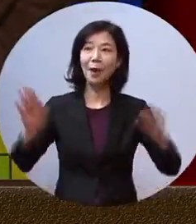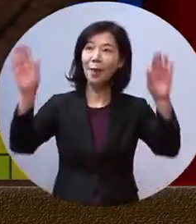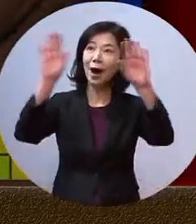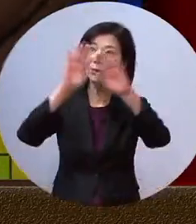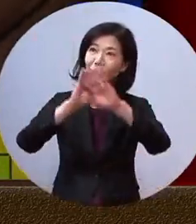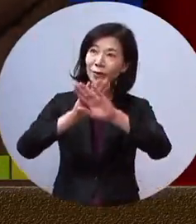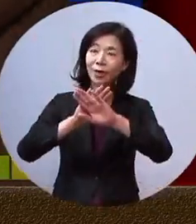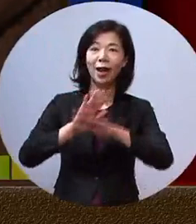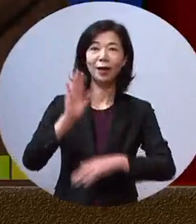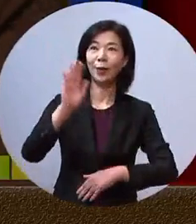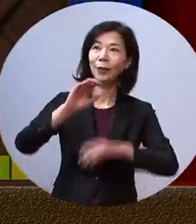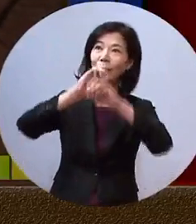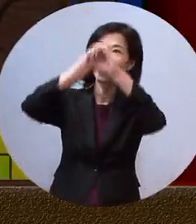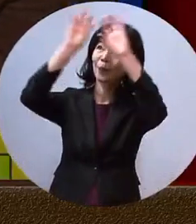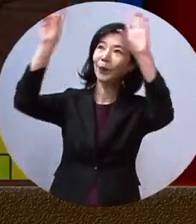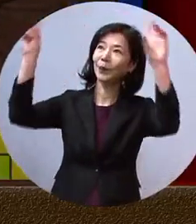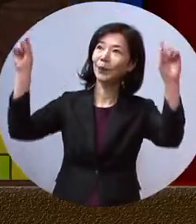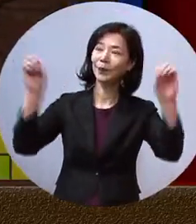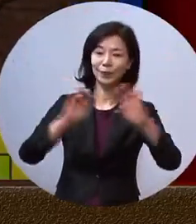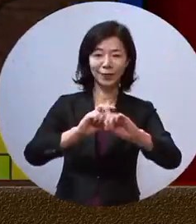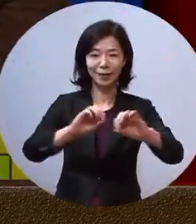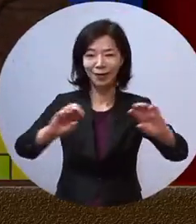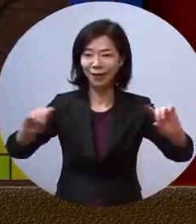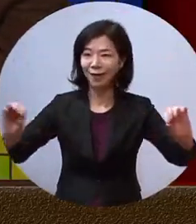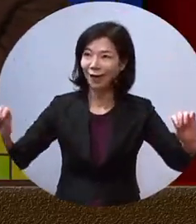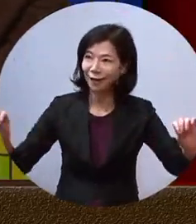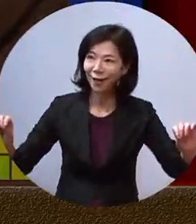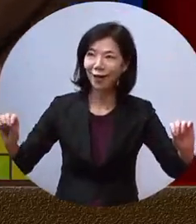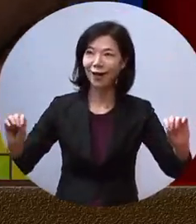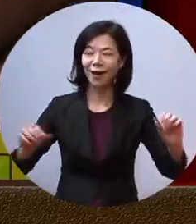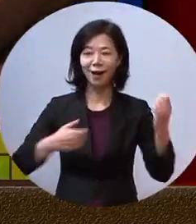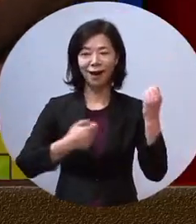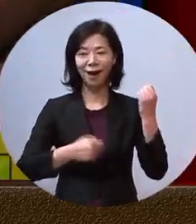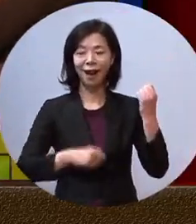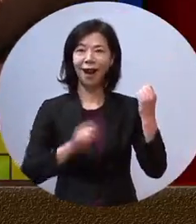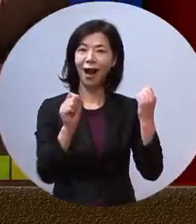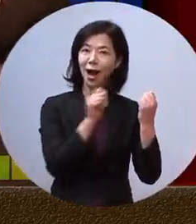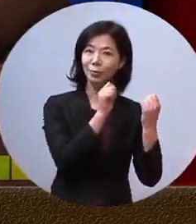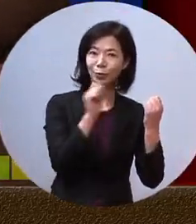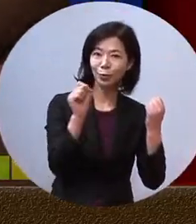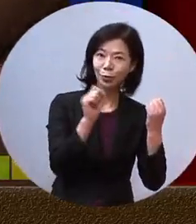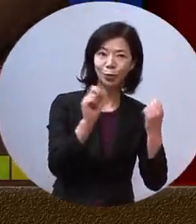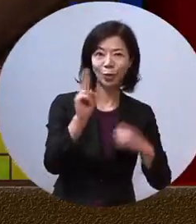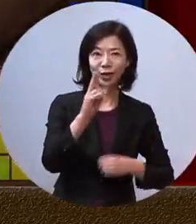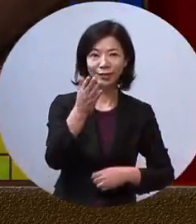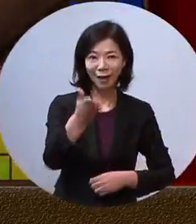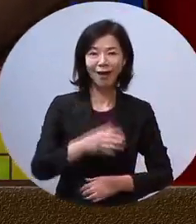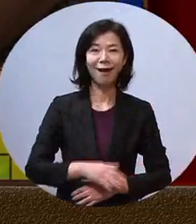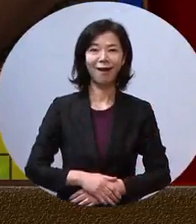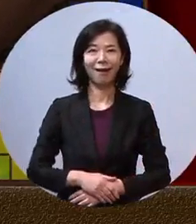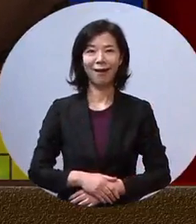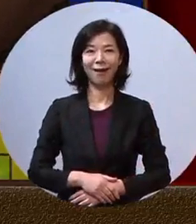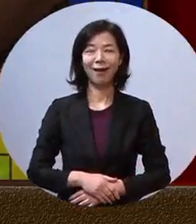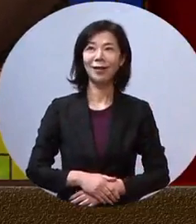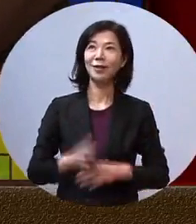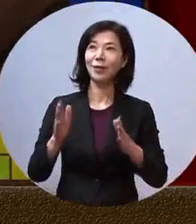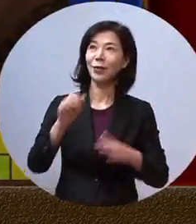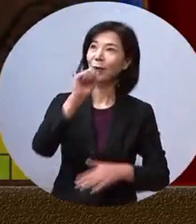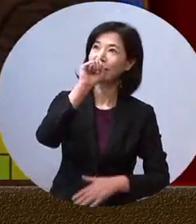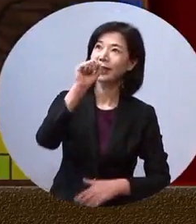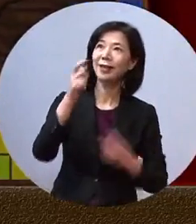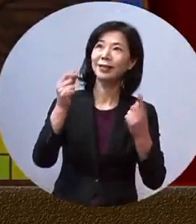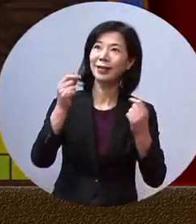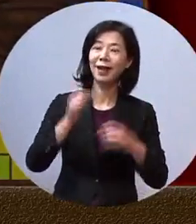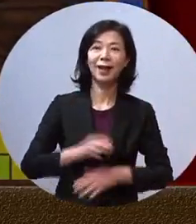が点灯してその光に包まれてライブやるってどんな気持ちですか？ いやでもちょうどいいんじゃないですか、これから暗くなってきて ね。いやそれ